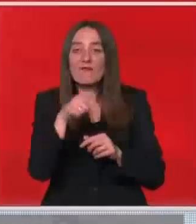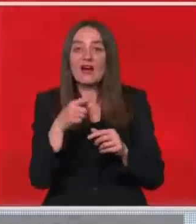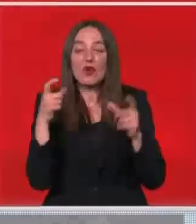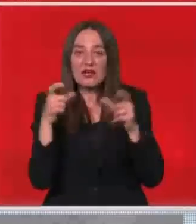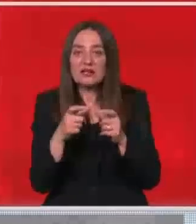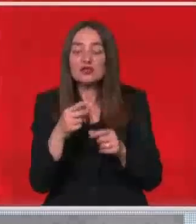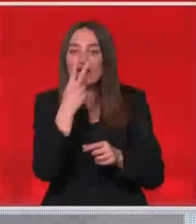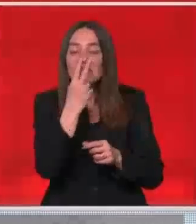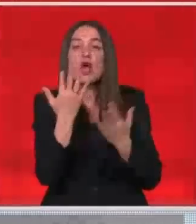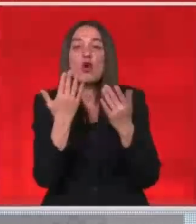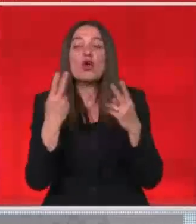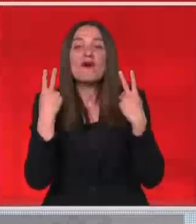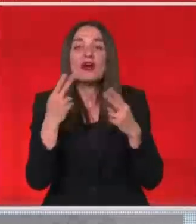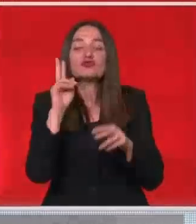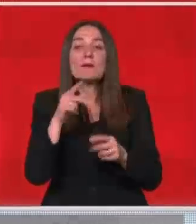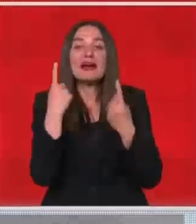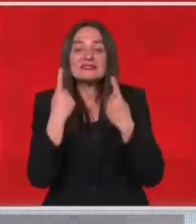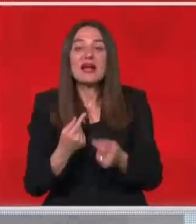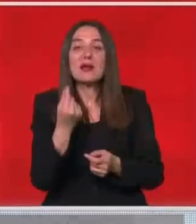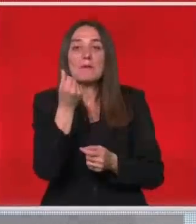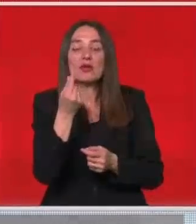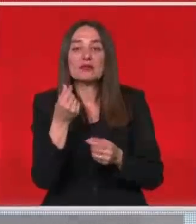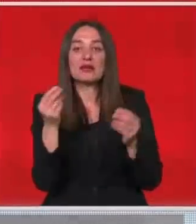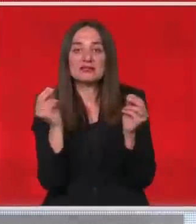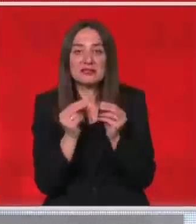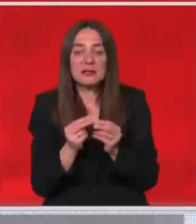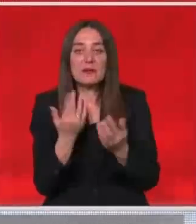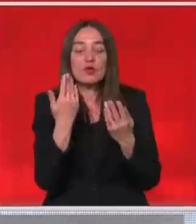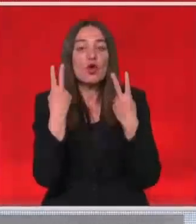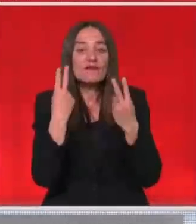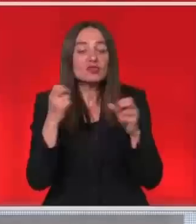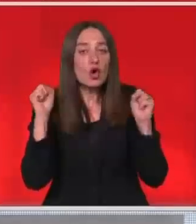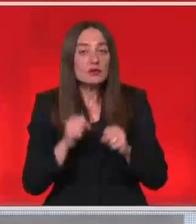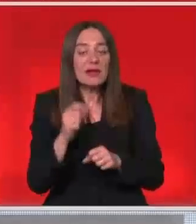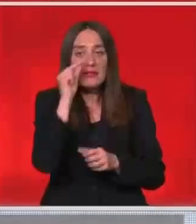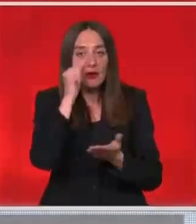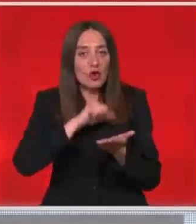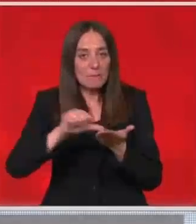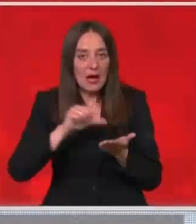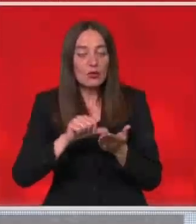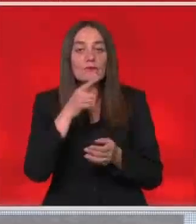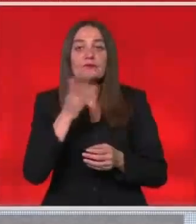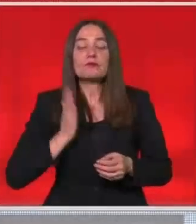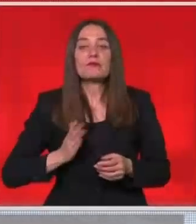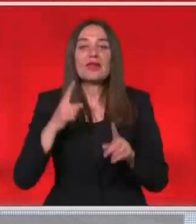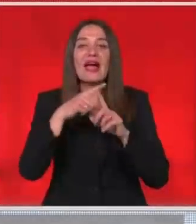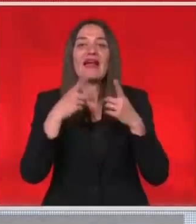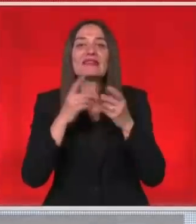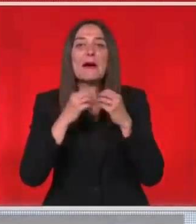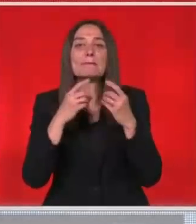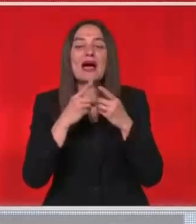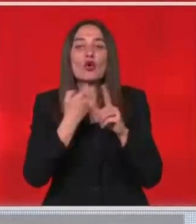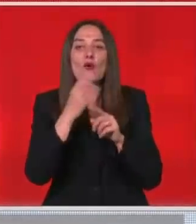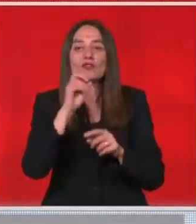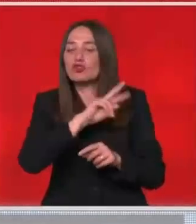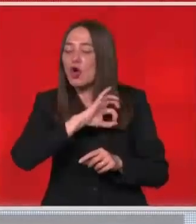krizi se vidi koliko je važno da imate stabilan monetarni sistem, koliko je važno da imate ozbiljnu Narodnu banku, a to gospođa Tabaković